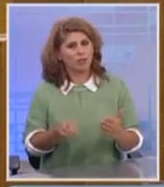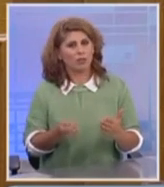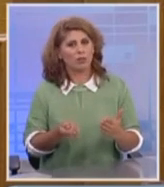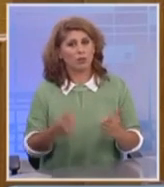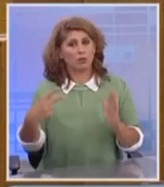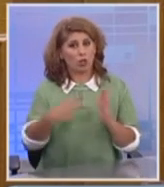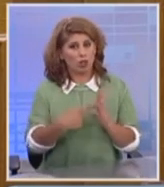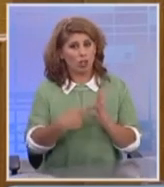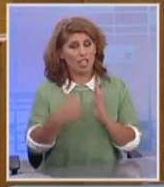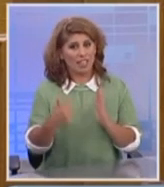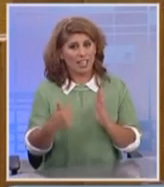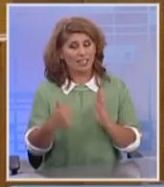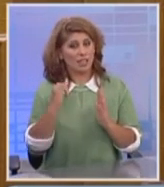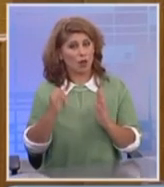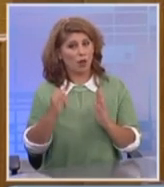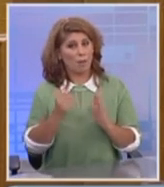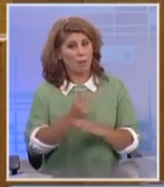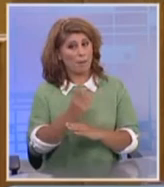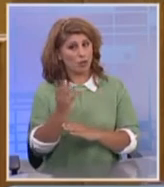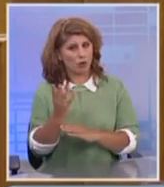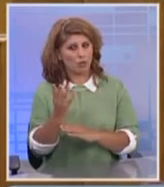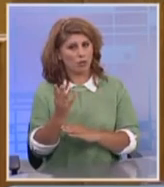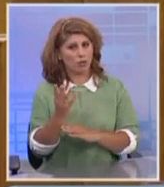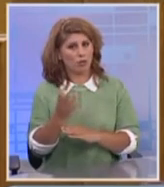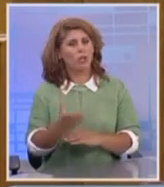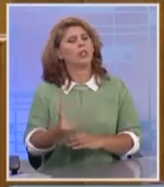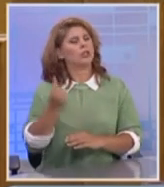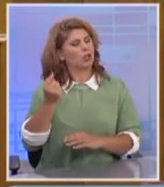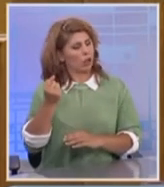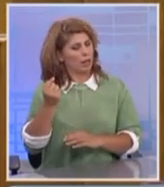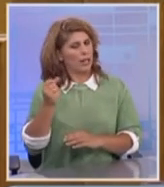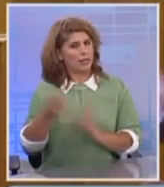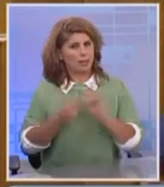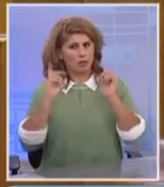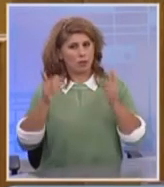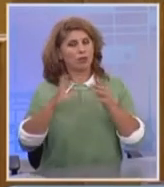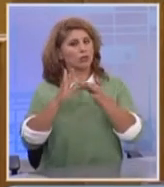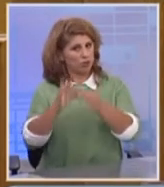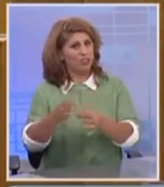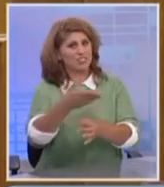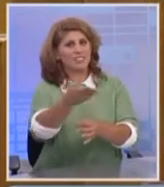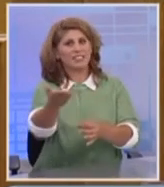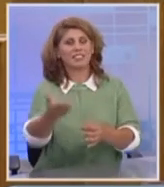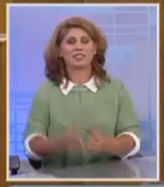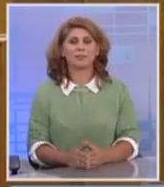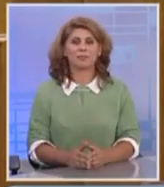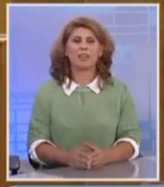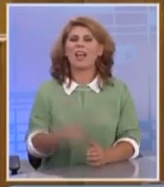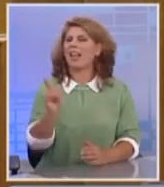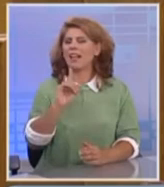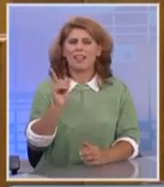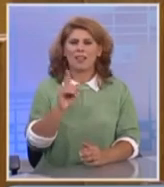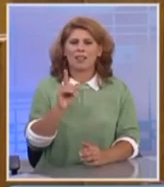το 2006 ακόμα επί ΠΑΣΟΚ, το κράτησε η Νέα Δημοκρατία, το συνεχίζετε κι εσείς. Μη ρίχνετε